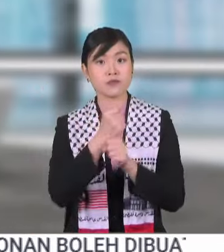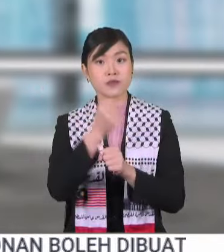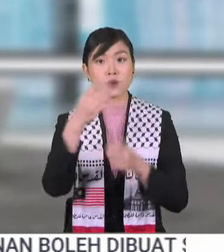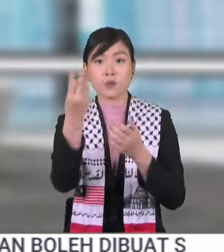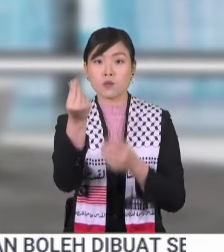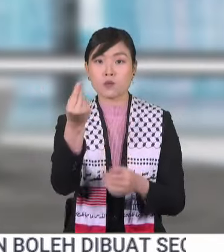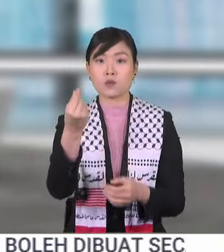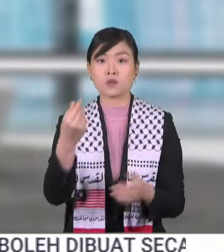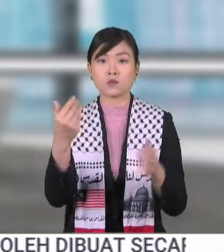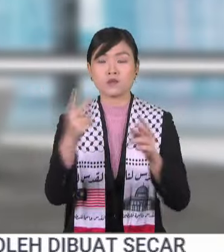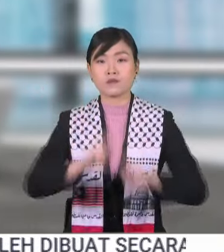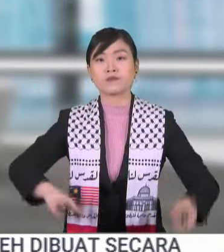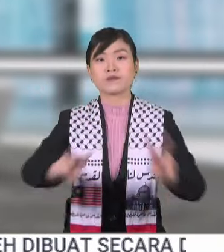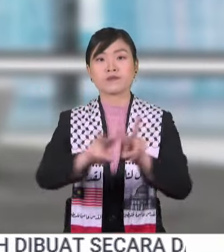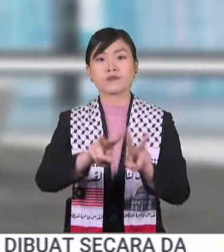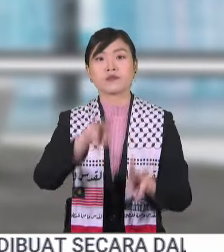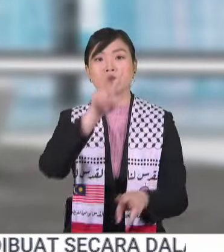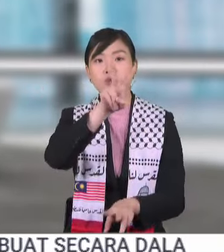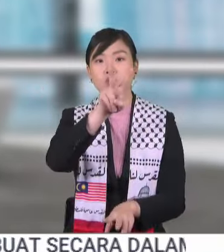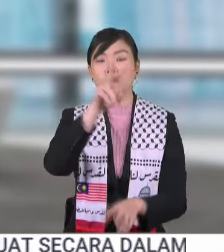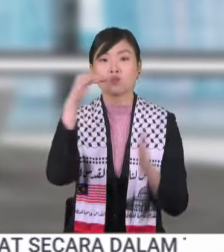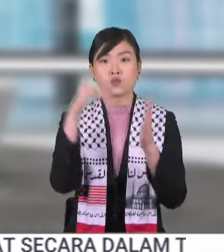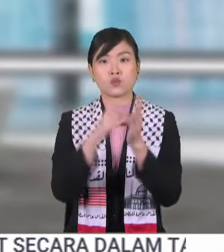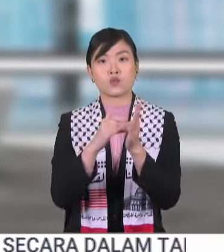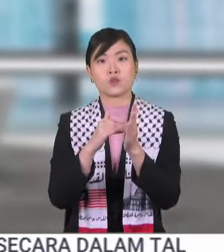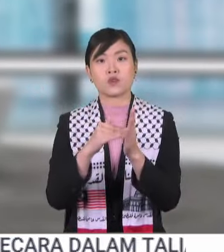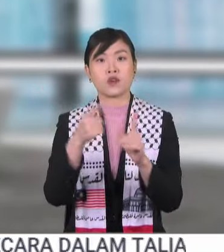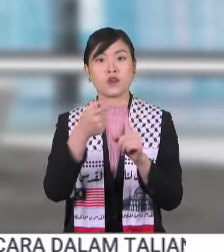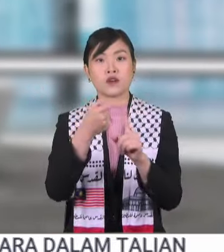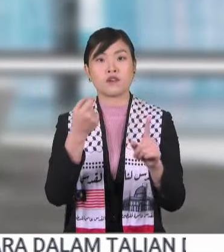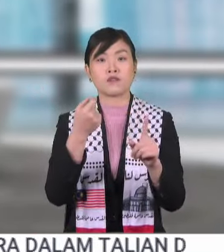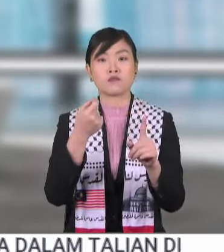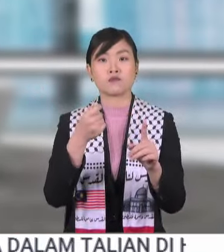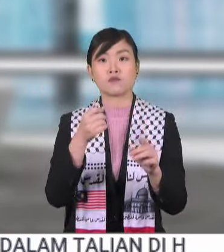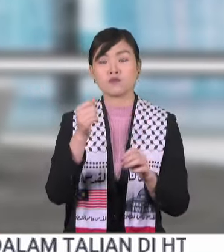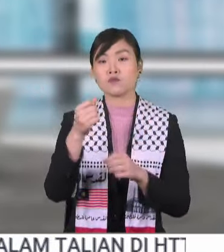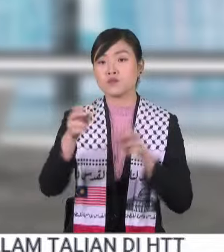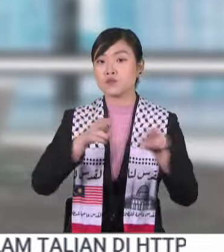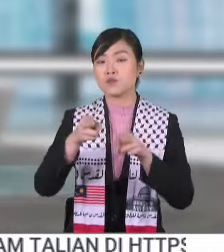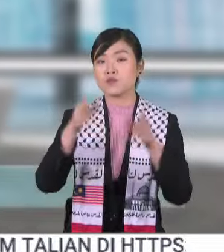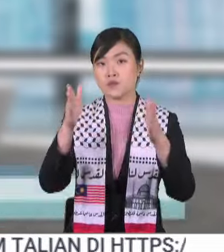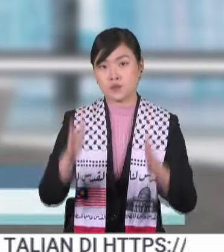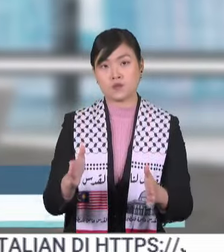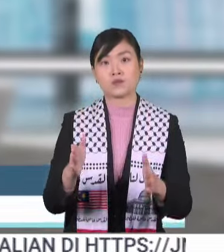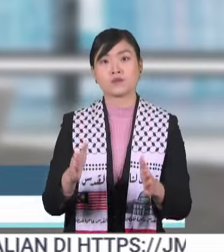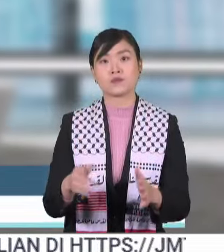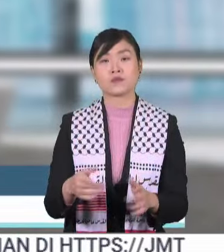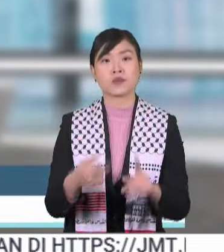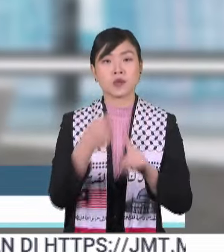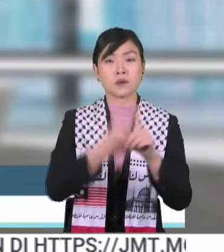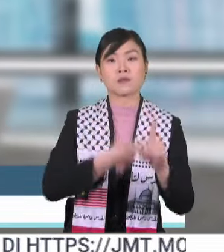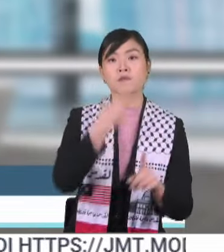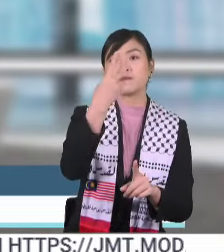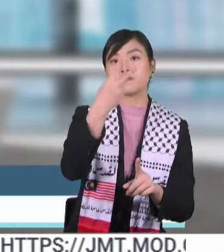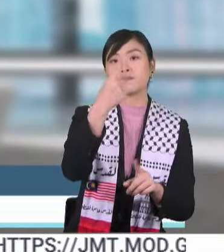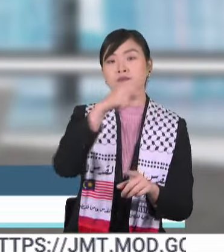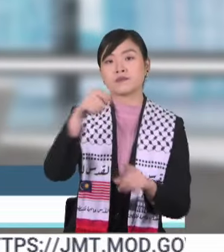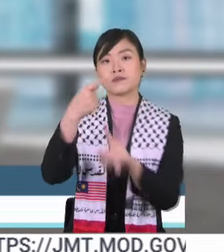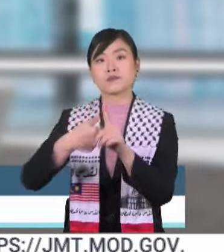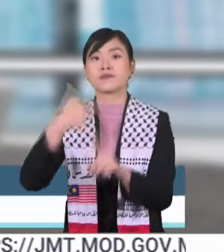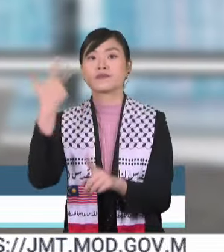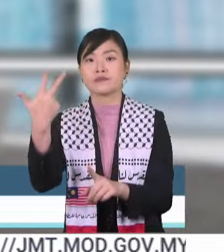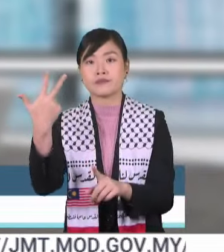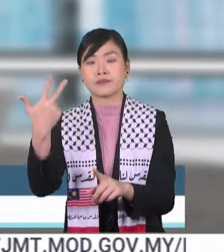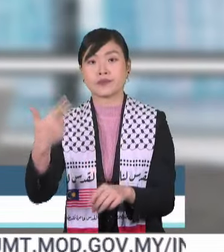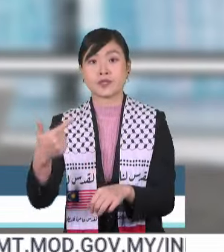R300 daripada seorang pengurus sebuah Syarikat antara Februari hingga Mei 2020 tertuduh Mohamad Hafiz Ahmad 41 tahun